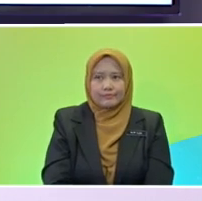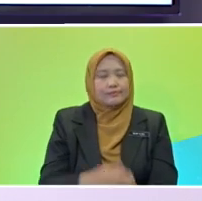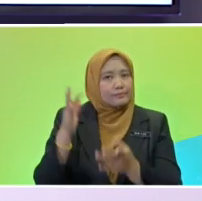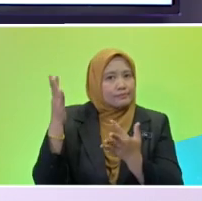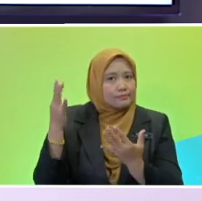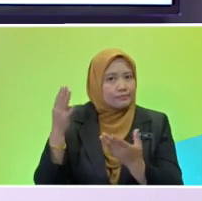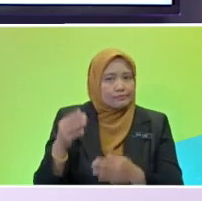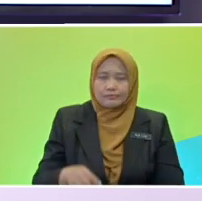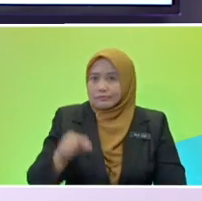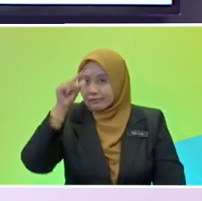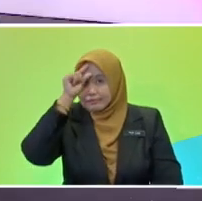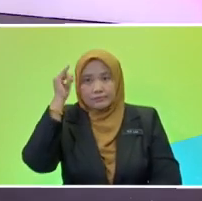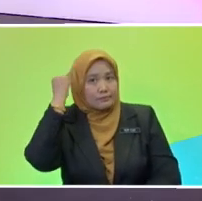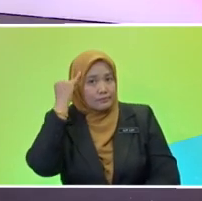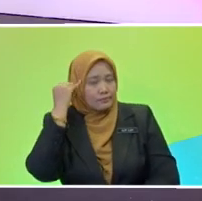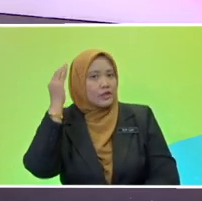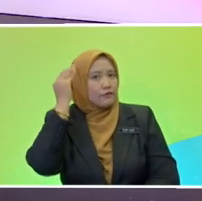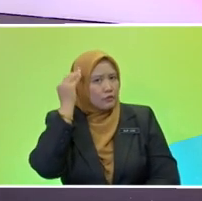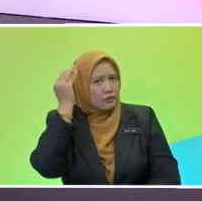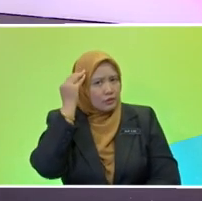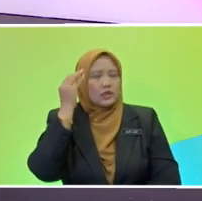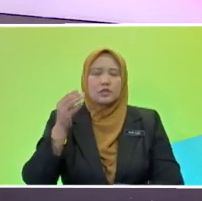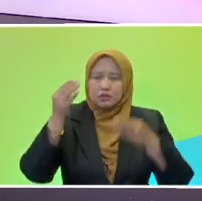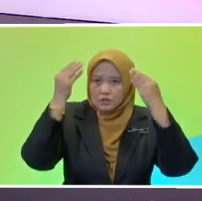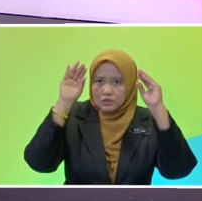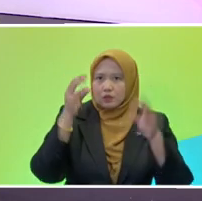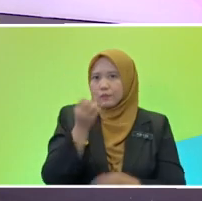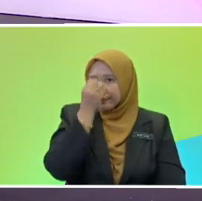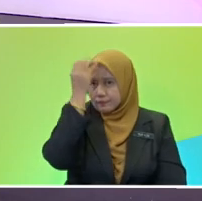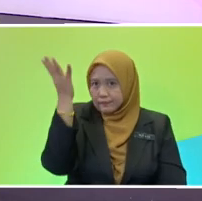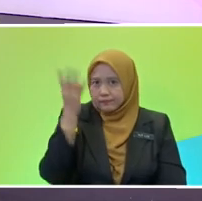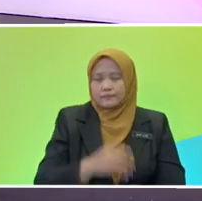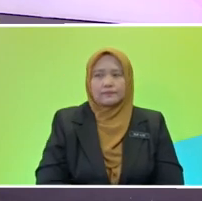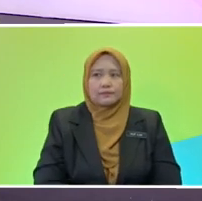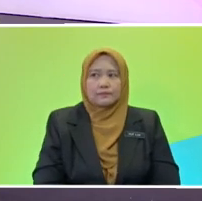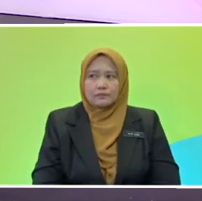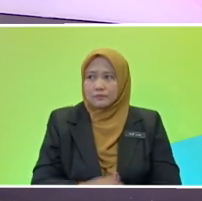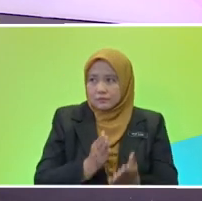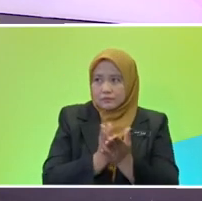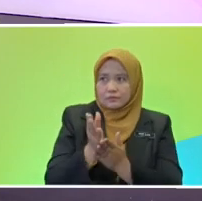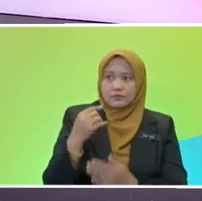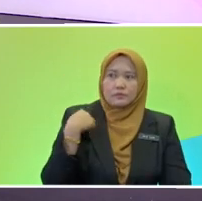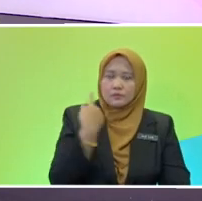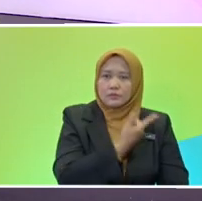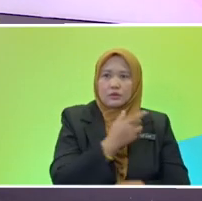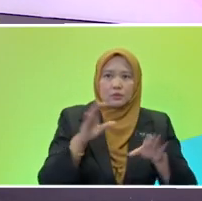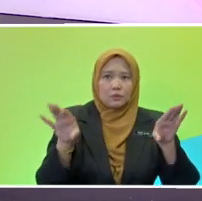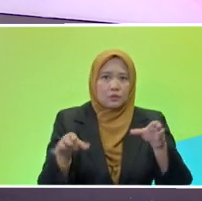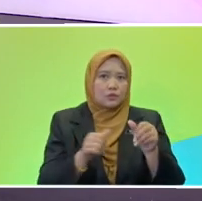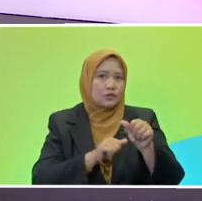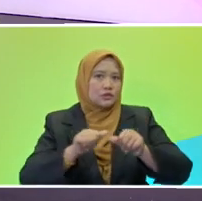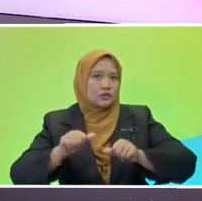paham Apache Oke Baik seterusnya kita nak buat satu Activity